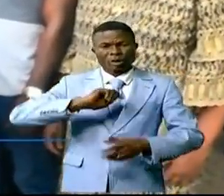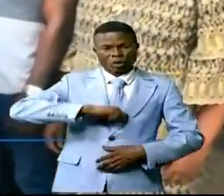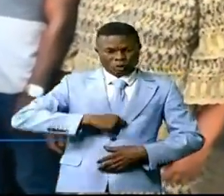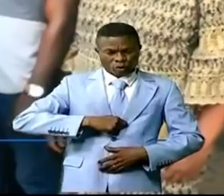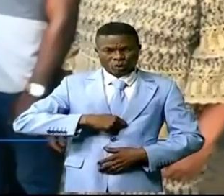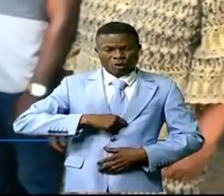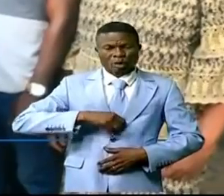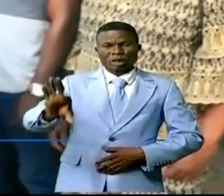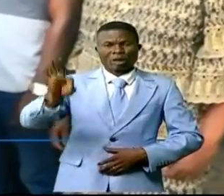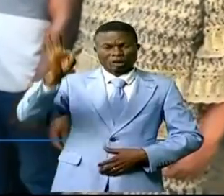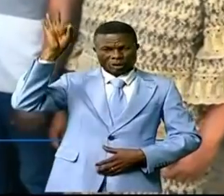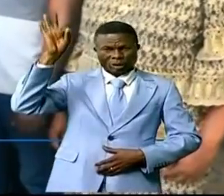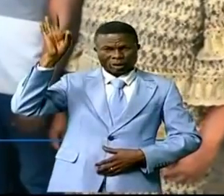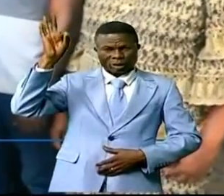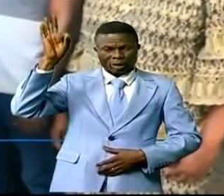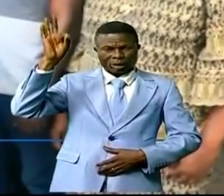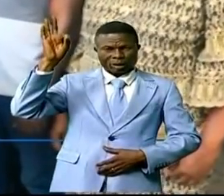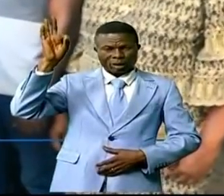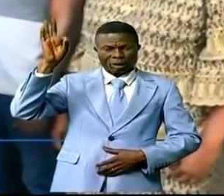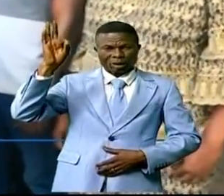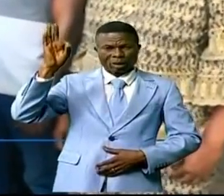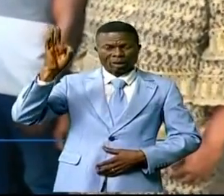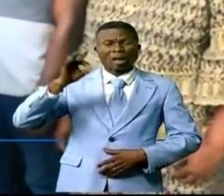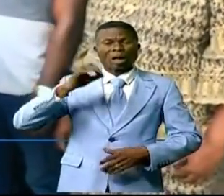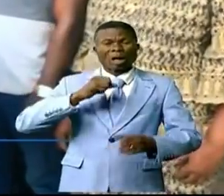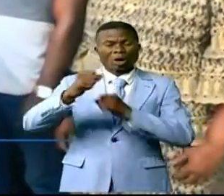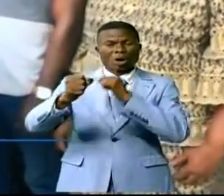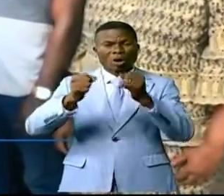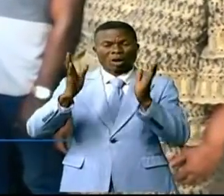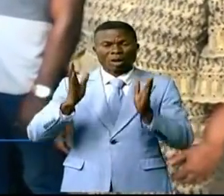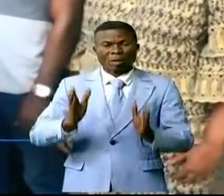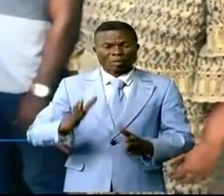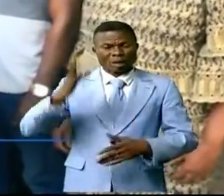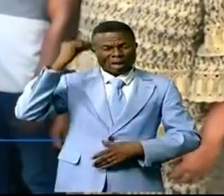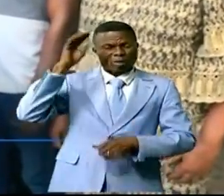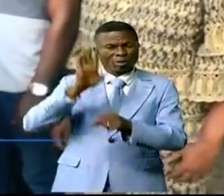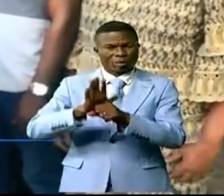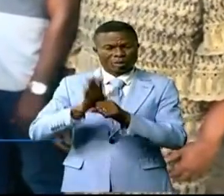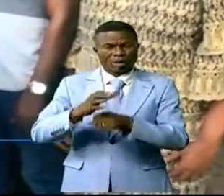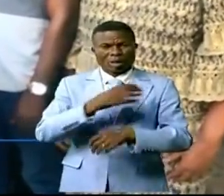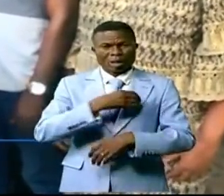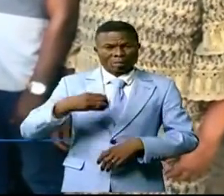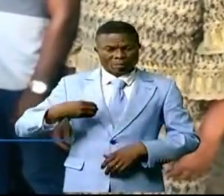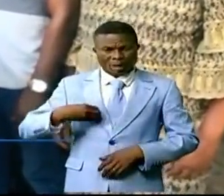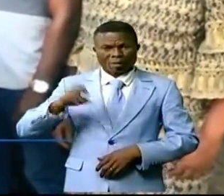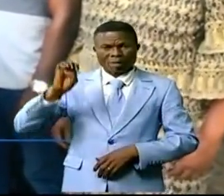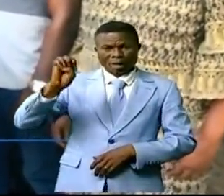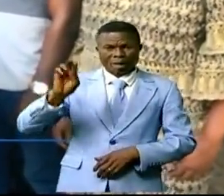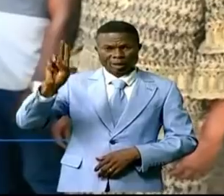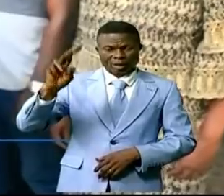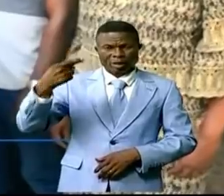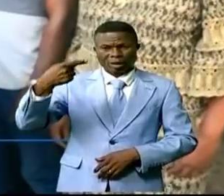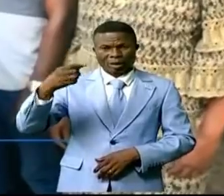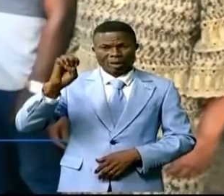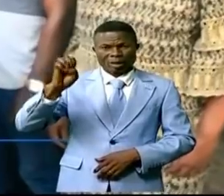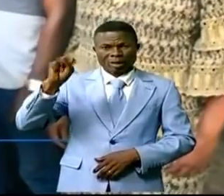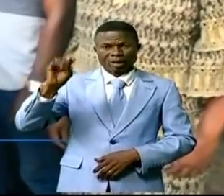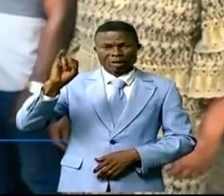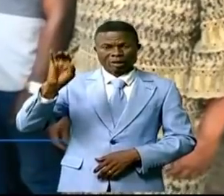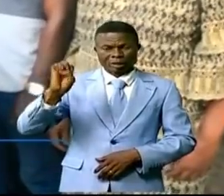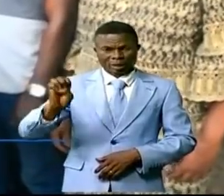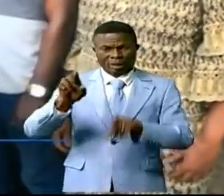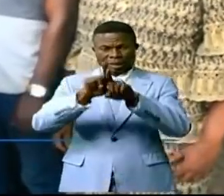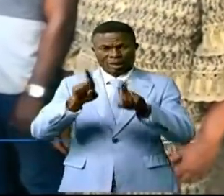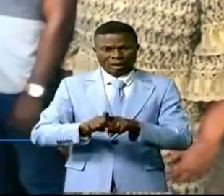choix à la battante expérimentée Eugénie Tshiela Kamba, à la fois